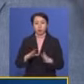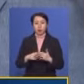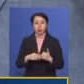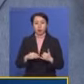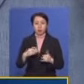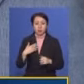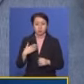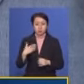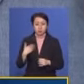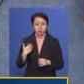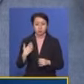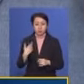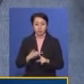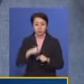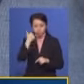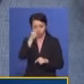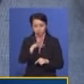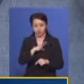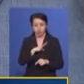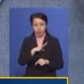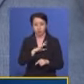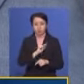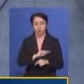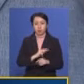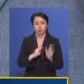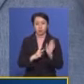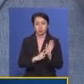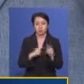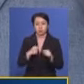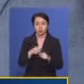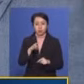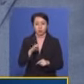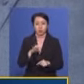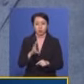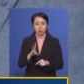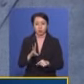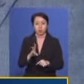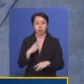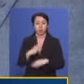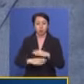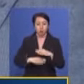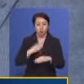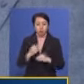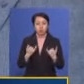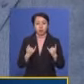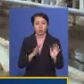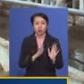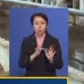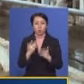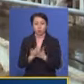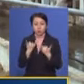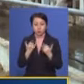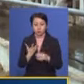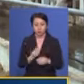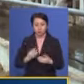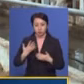удобрений. В текущем году было задействовано 7,5 тысяч зерноуборочных комбайнов для уборки. На сегодняшний